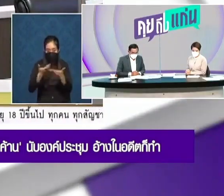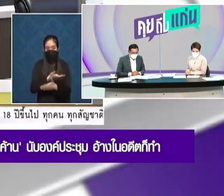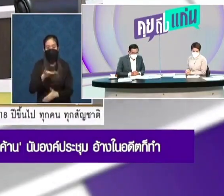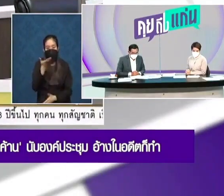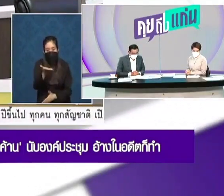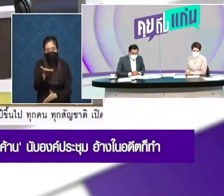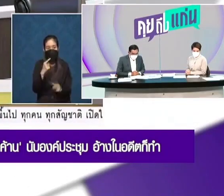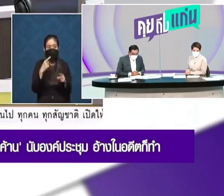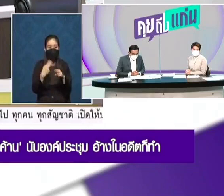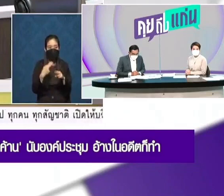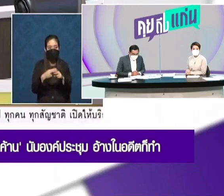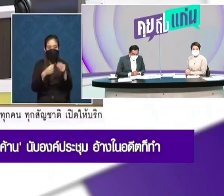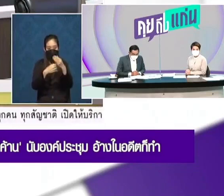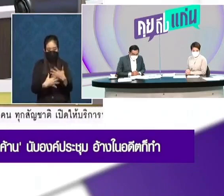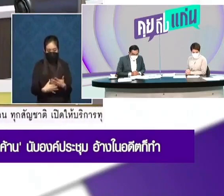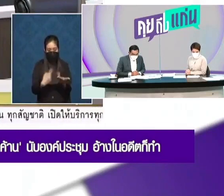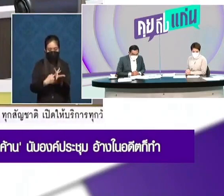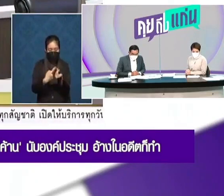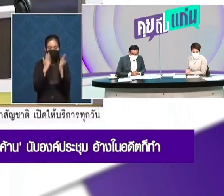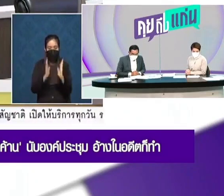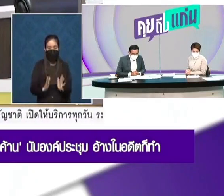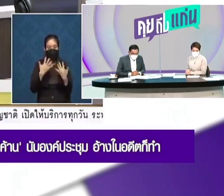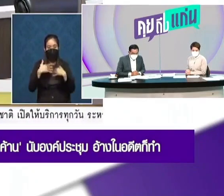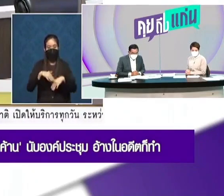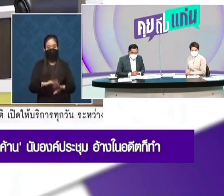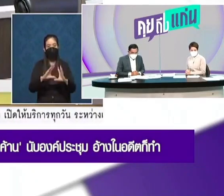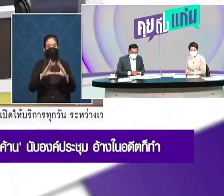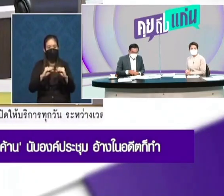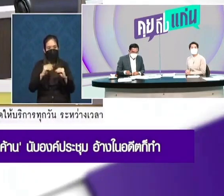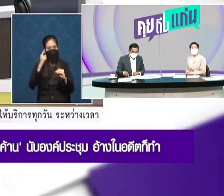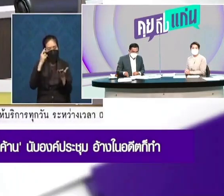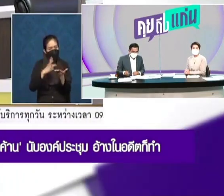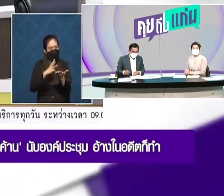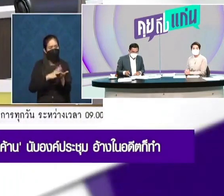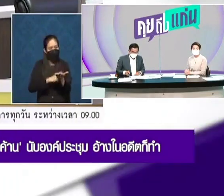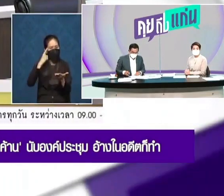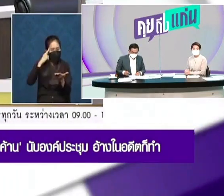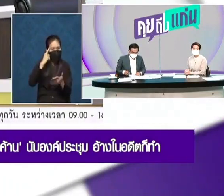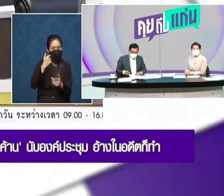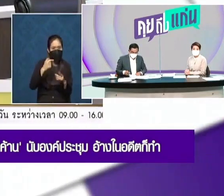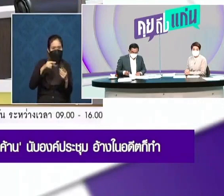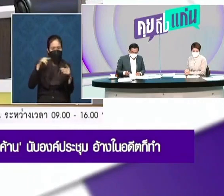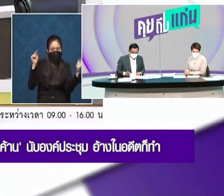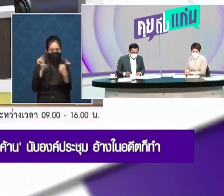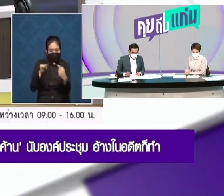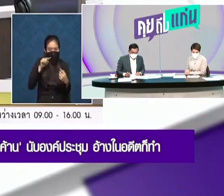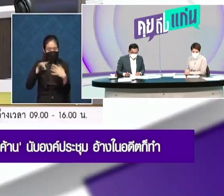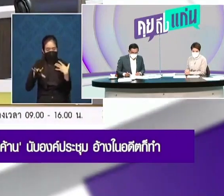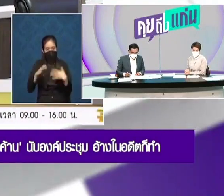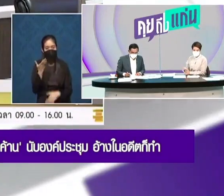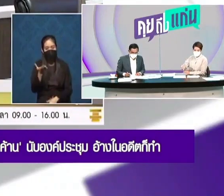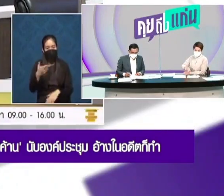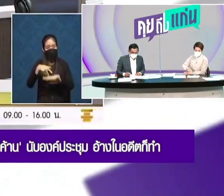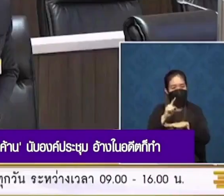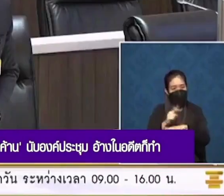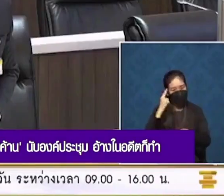มัดวานนี้คุพิเฉษก็เลยเสนอ์นองคประชุจากนั้นคุcare signingกดออกค่ะ เรีกสมาชิคนะคะเพาวมาตรวดน Osระ